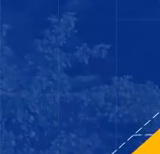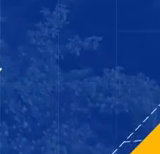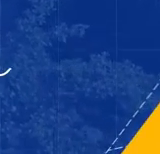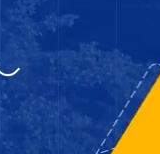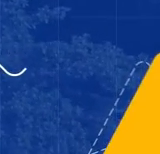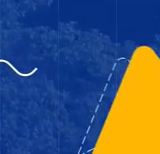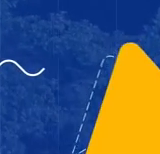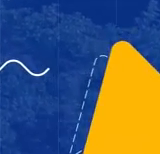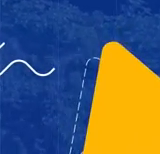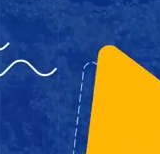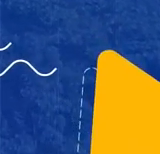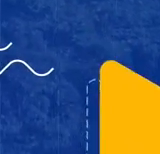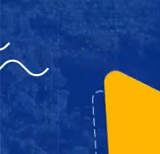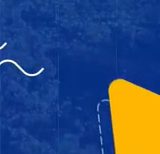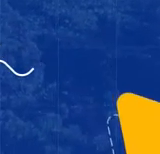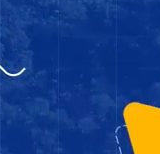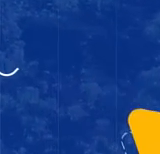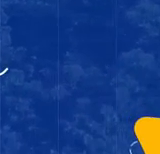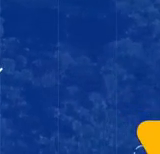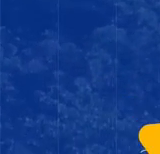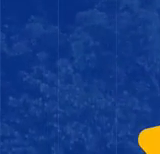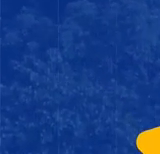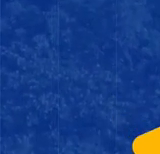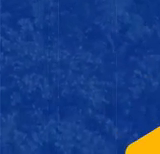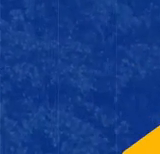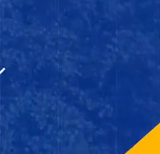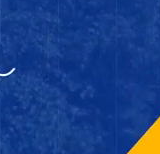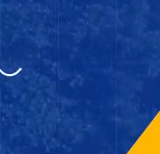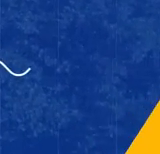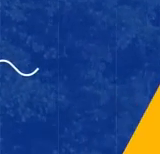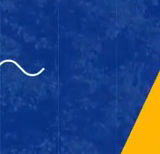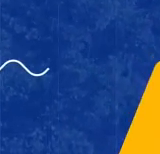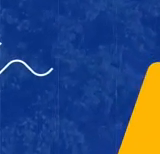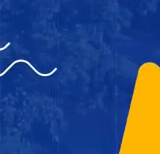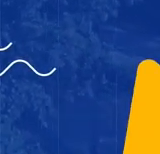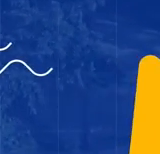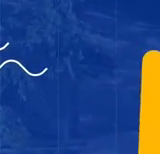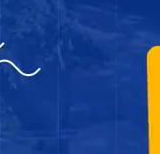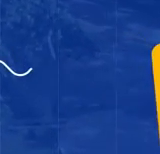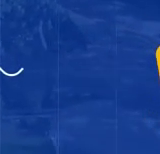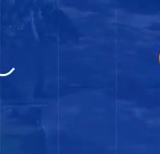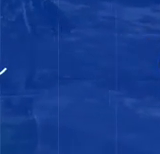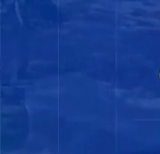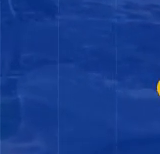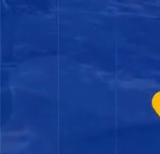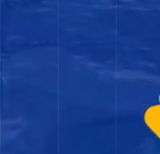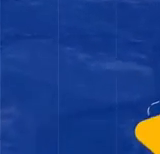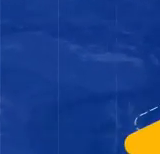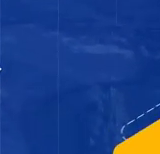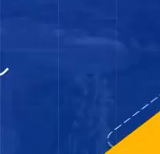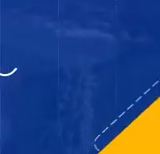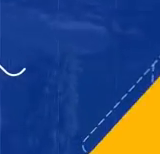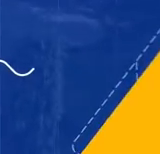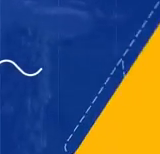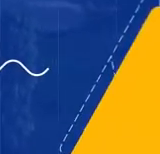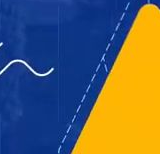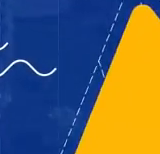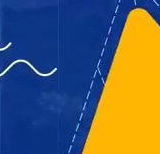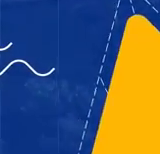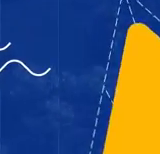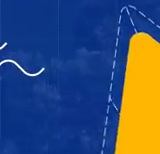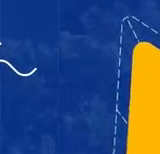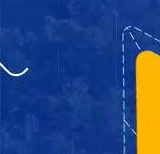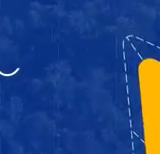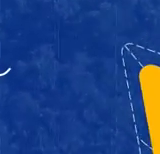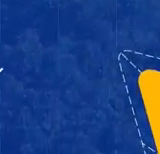tim Puslakas UNES, termasuk tim klinik mitra keluarga ini yang masih mengingatkan saya menjadi dokter gitu ya, supaya enggak